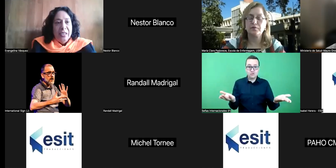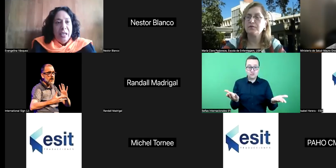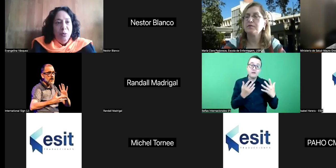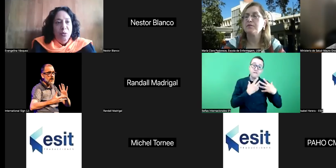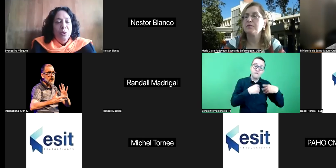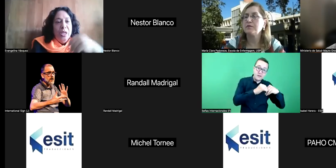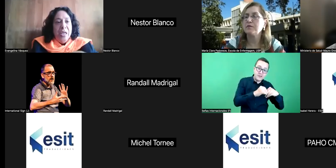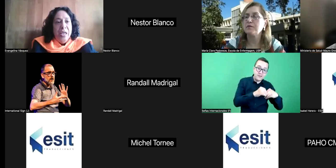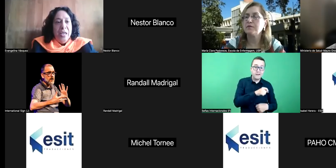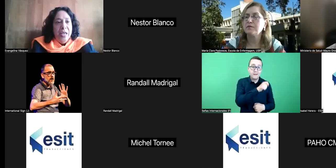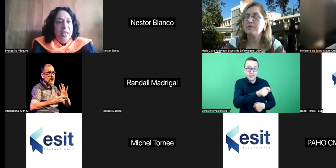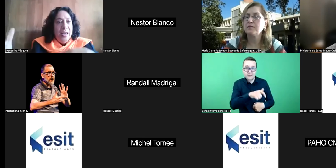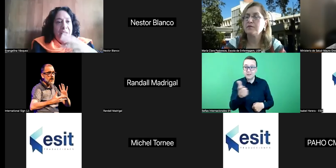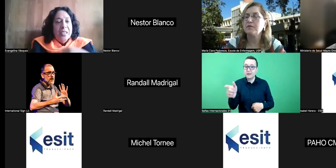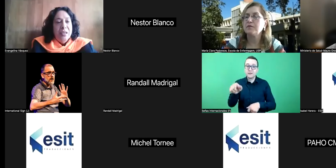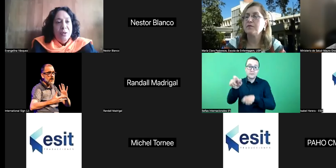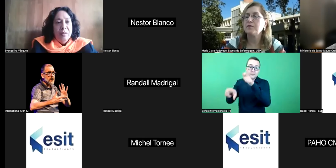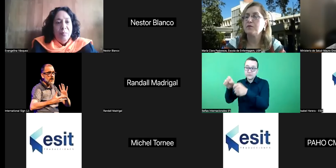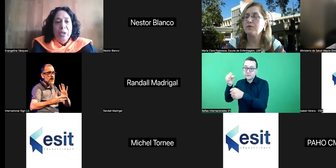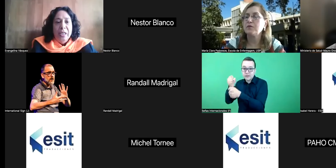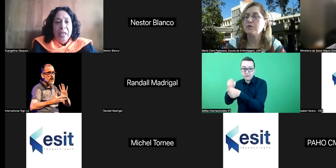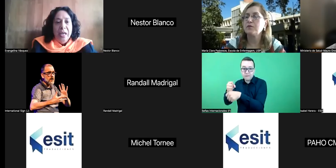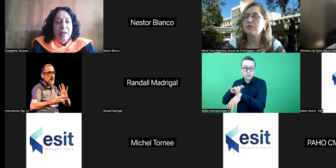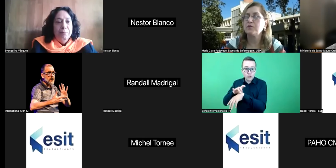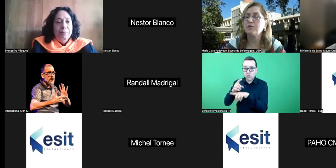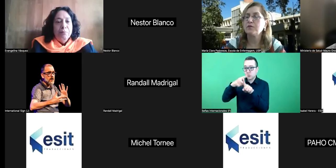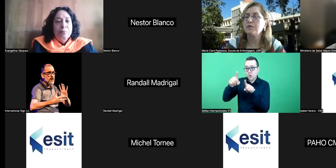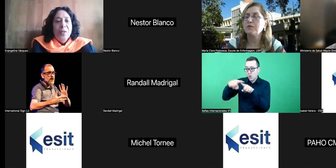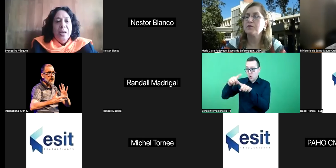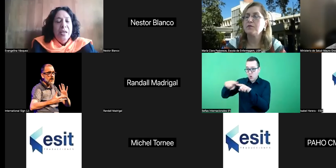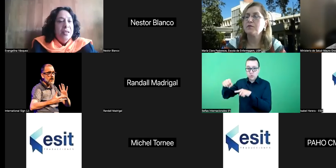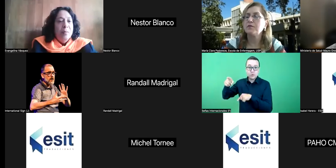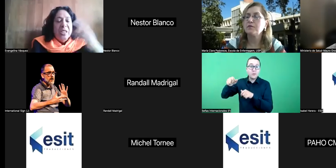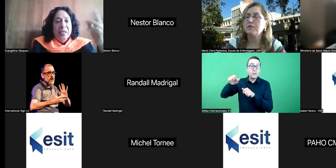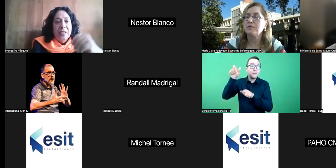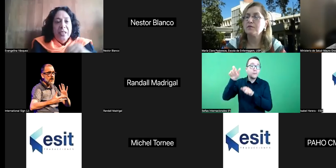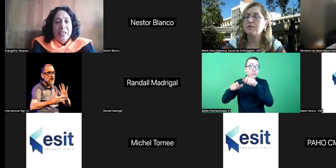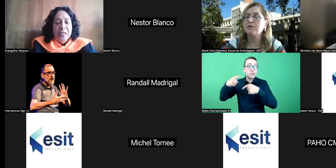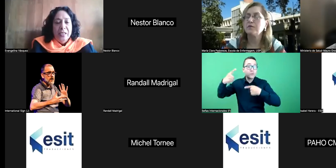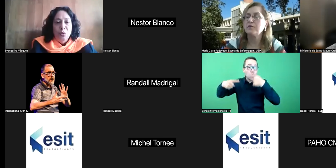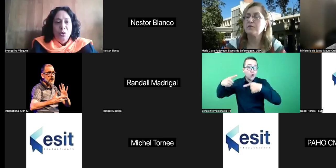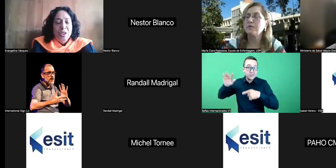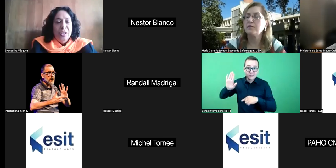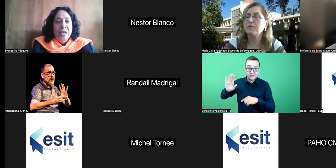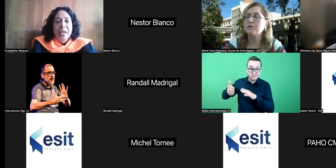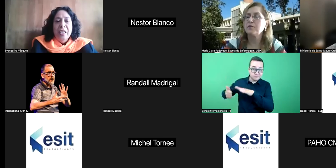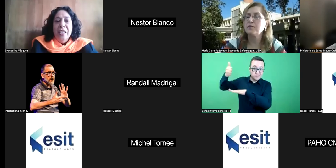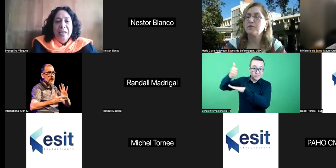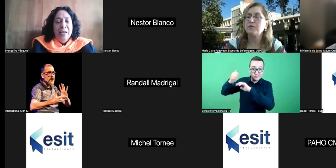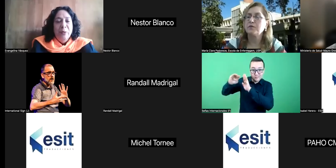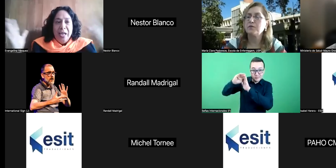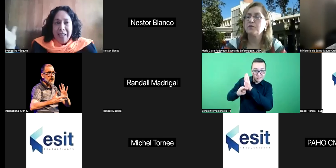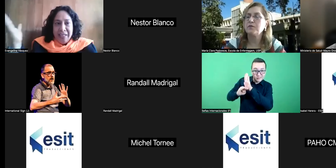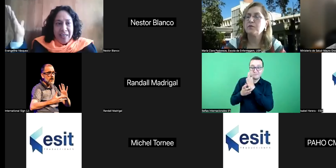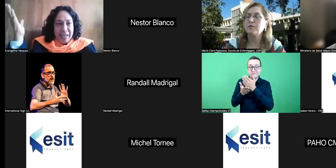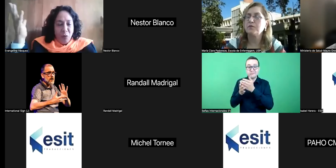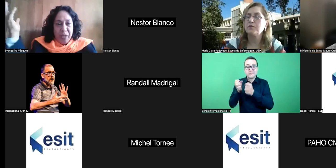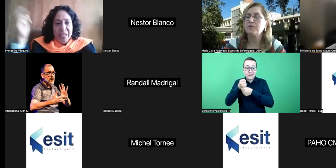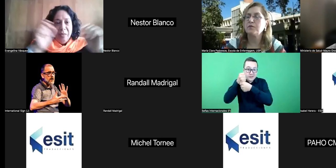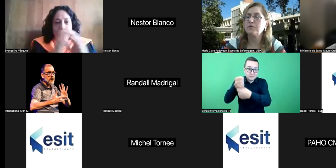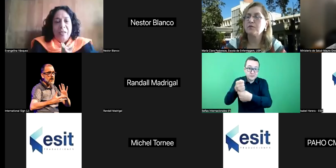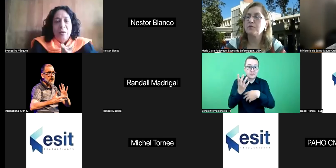proches, les professionnels de la santé, les décideurs, représentants des